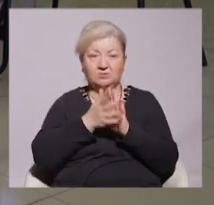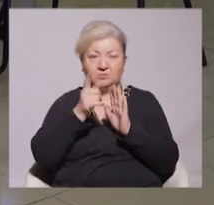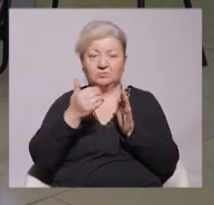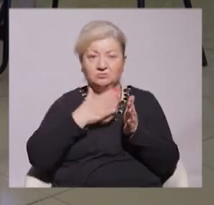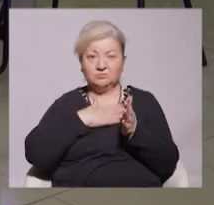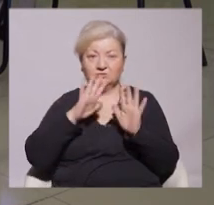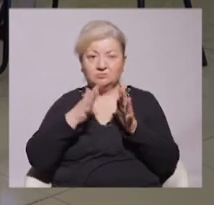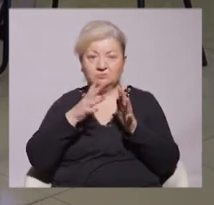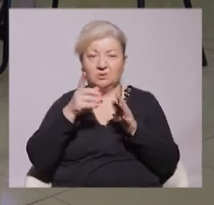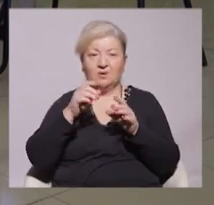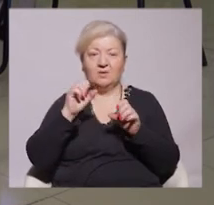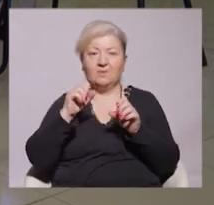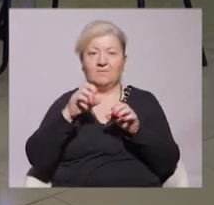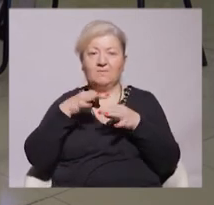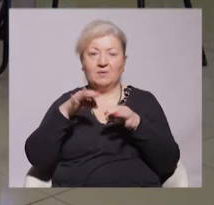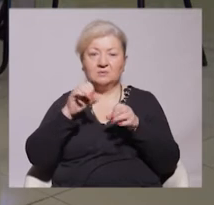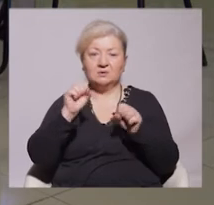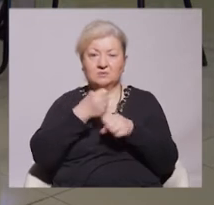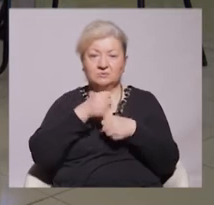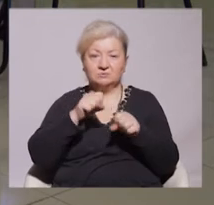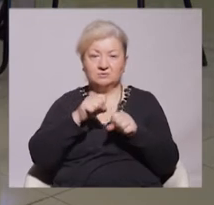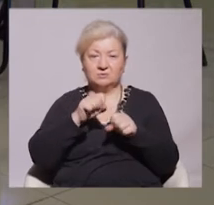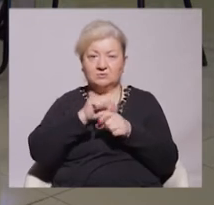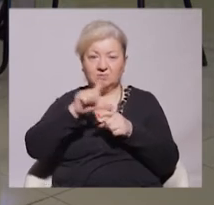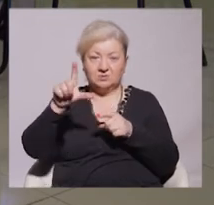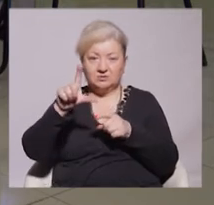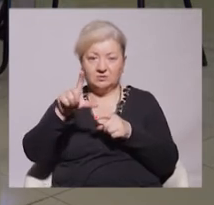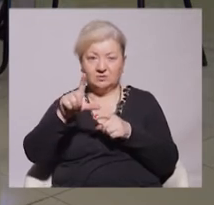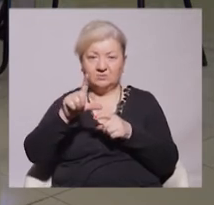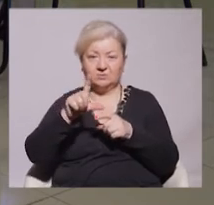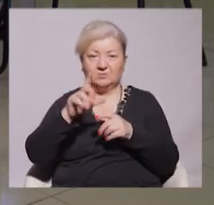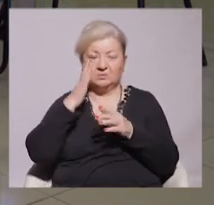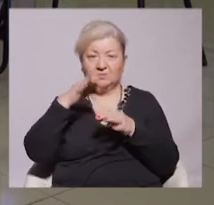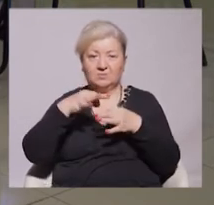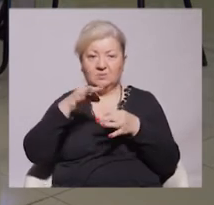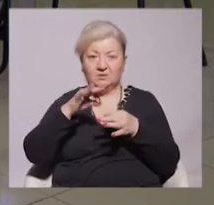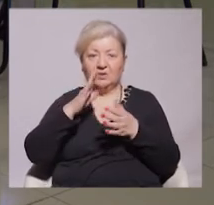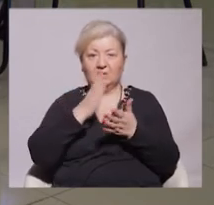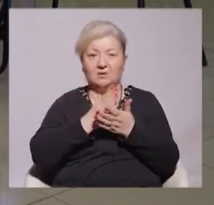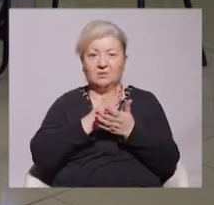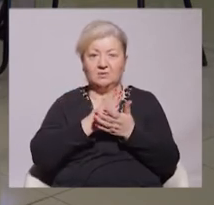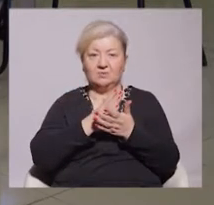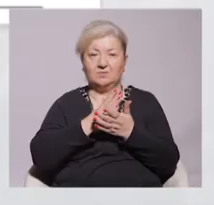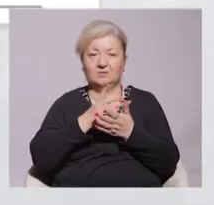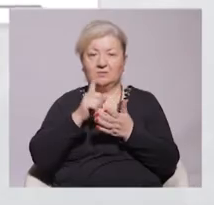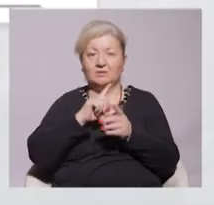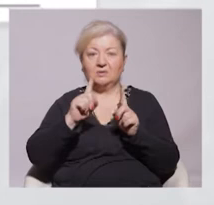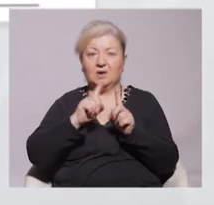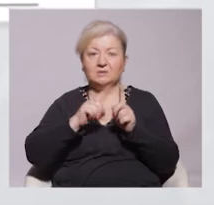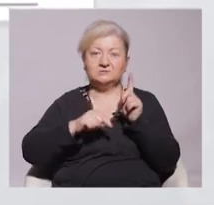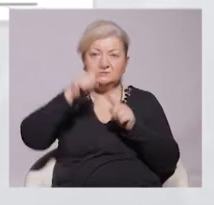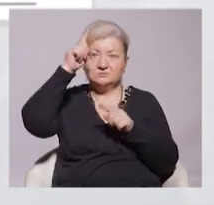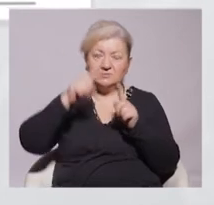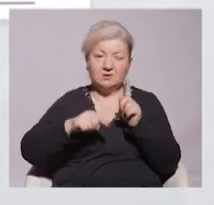მანქანის აჩქარება ხდება უკვე წინასწარ რაღაც სიმაღლიდან დაშვებით და პირობა კი ასეთია. რა სიმაღლიდან უნდა დაეშვას